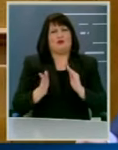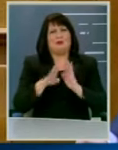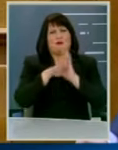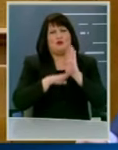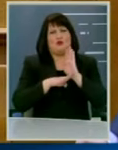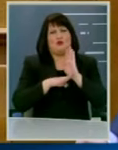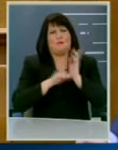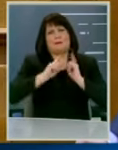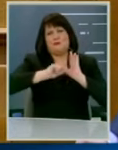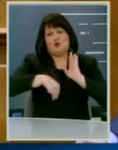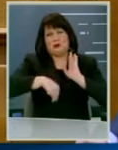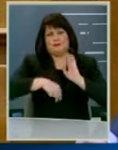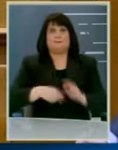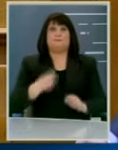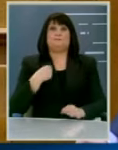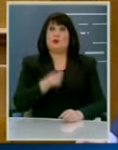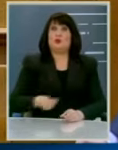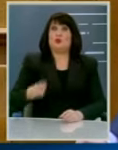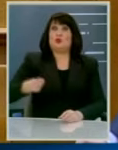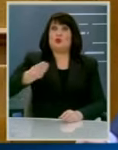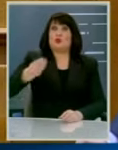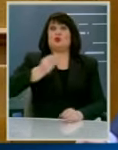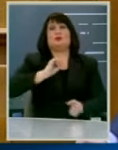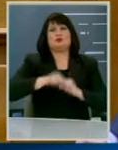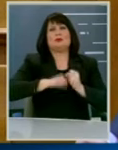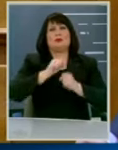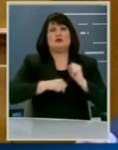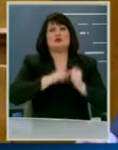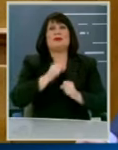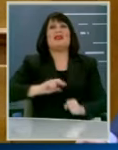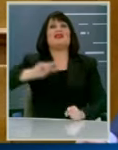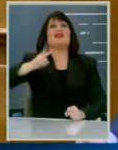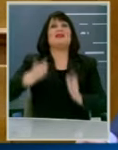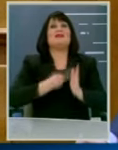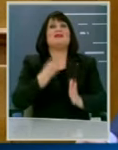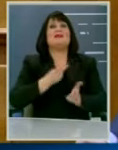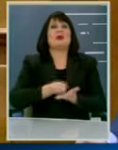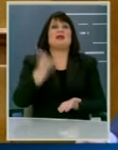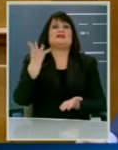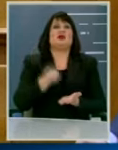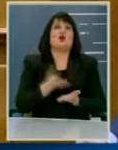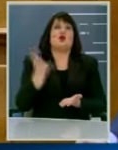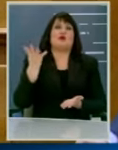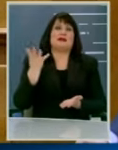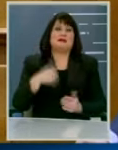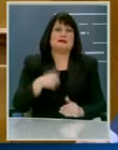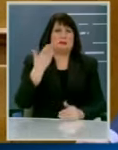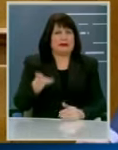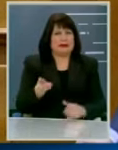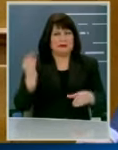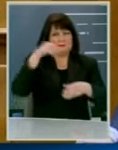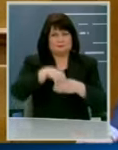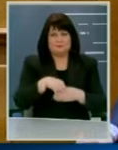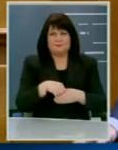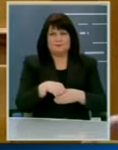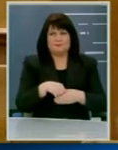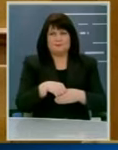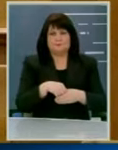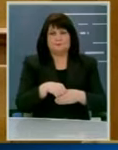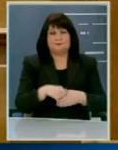Ενδύνουμε λοιπόν τις προσπάθειές μας και την ολοκλήρωση της δεύτερης αξιολόγησης, έτσι ώστε μετά και την ένταξη